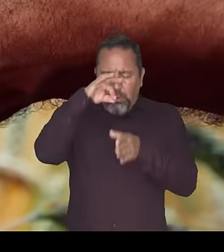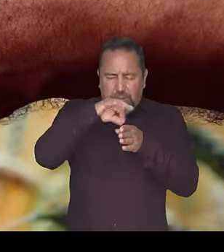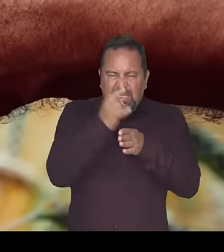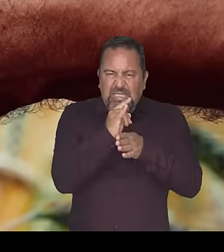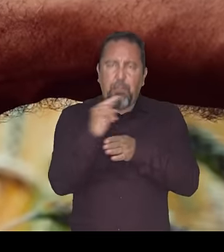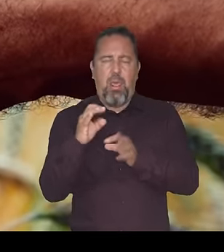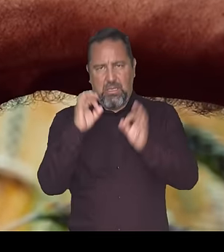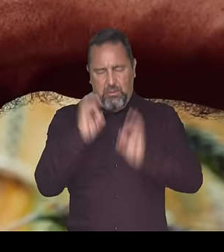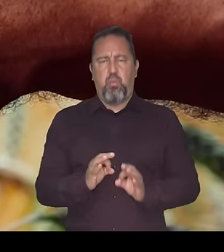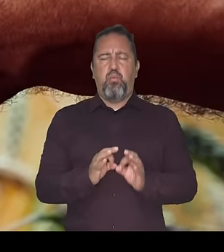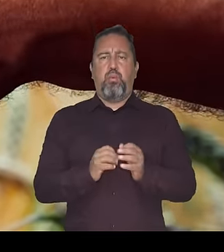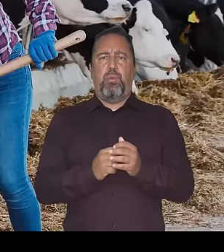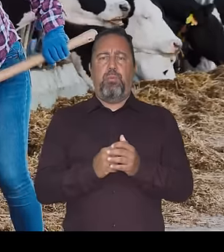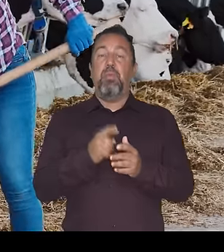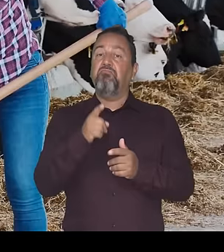Seguro que sembrarás,